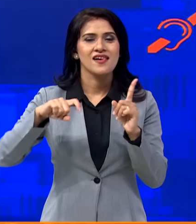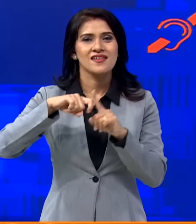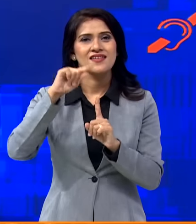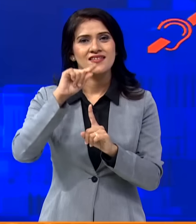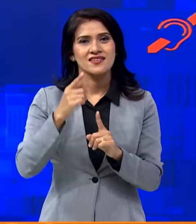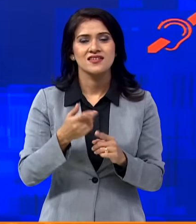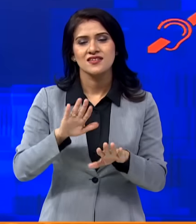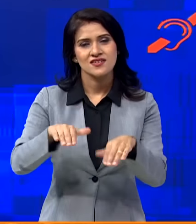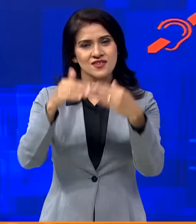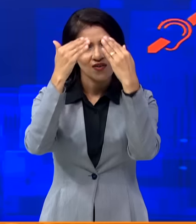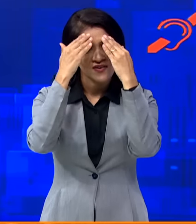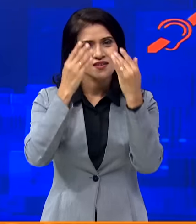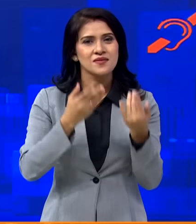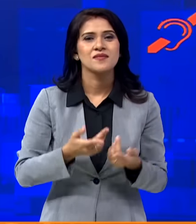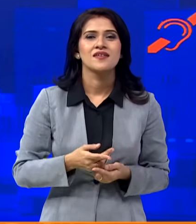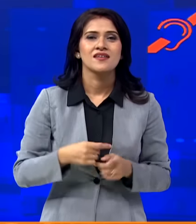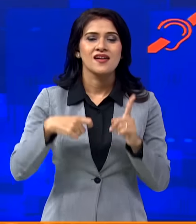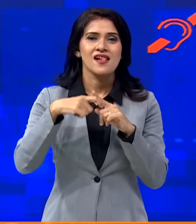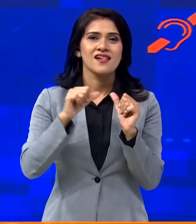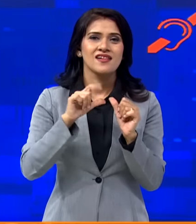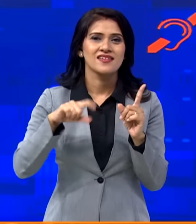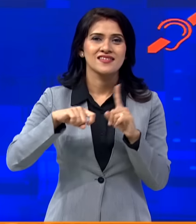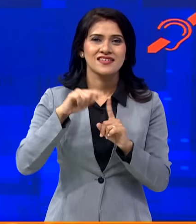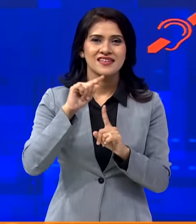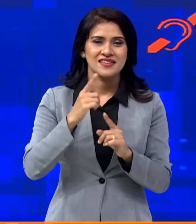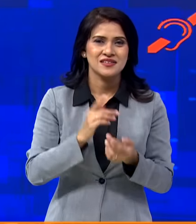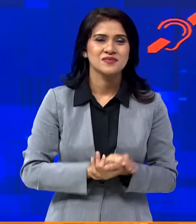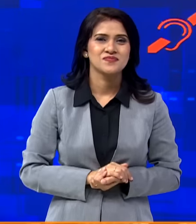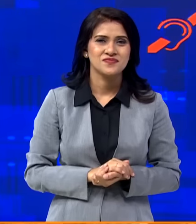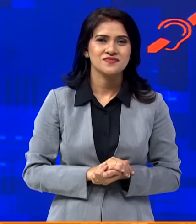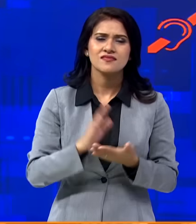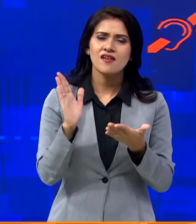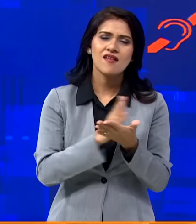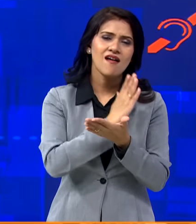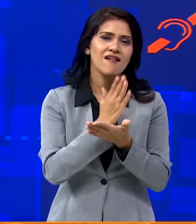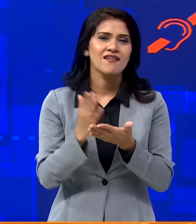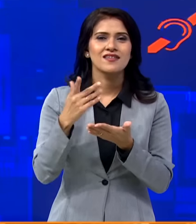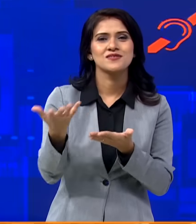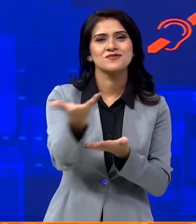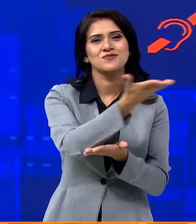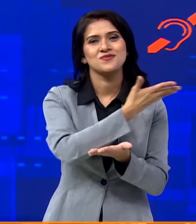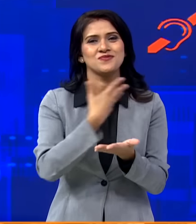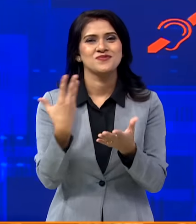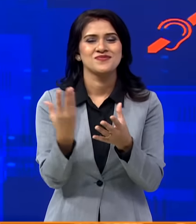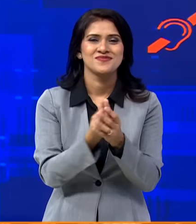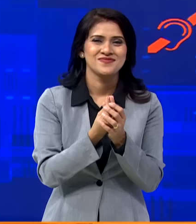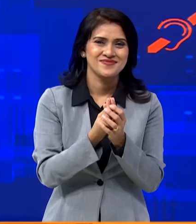कलती अरे स्वागतम कलती शरणागतम